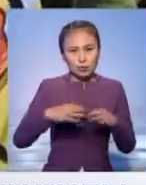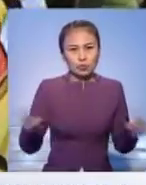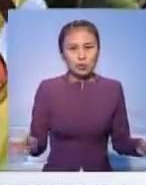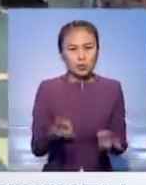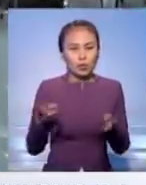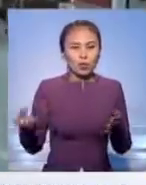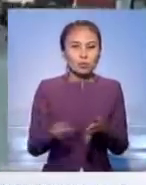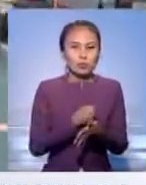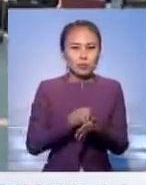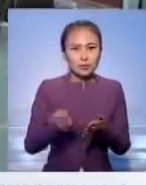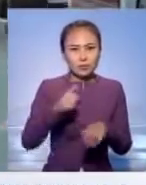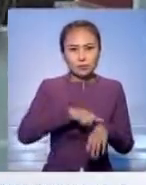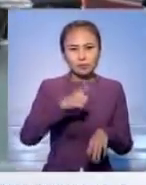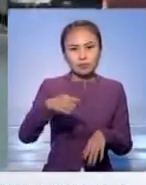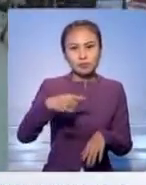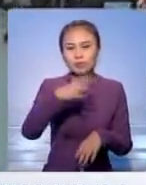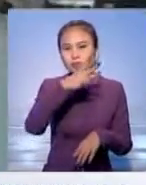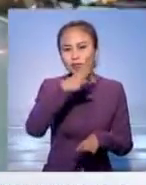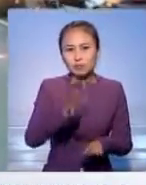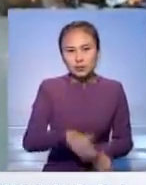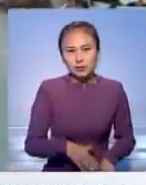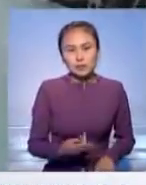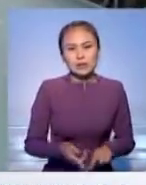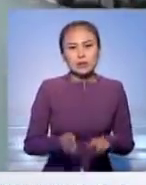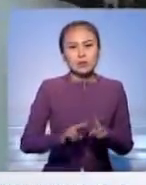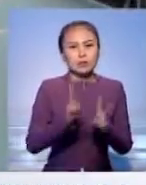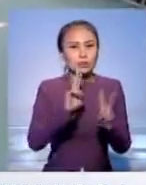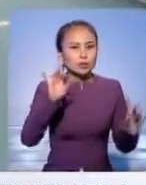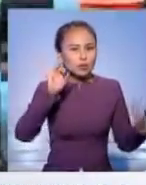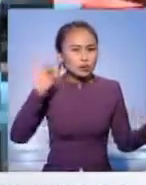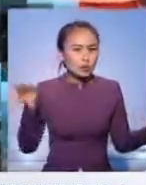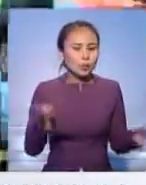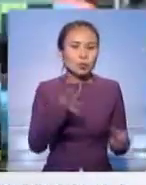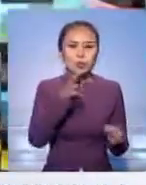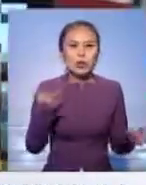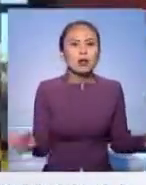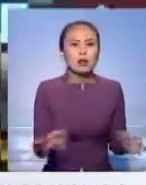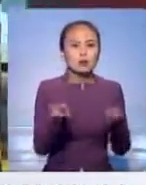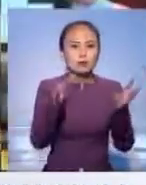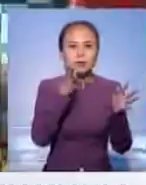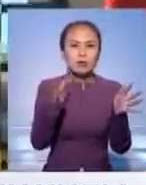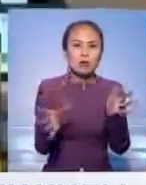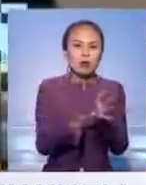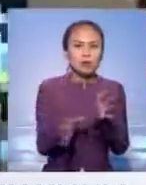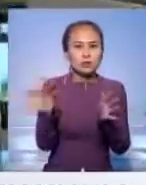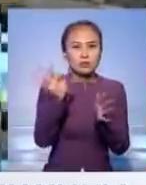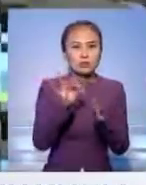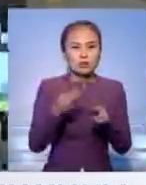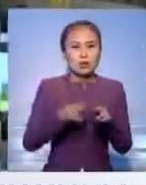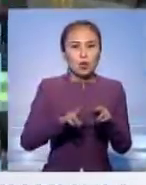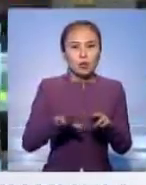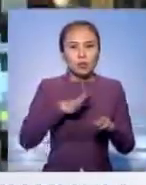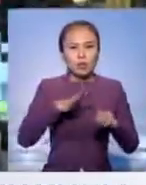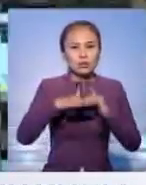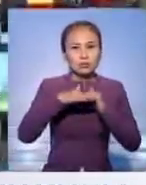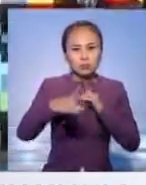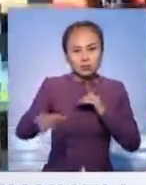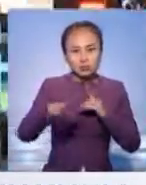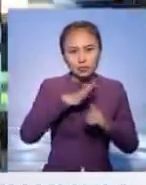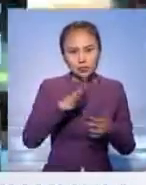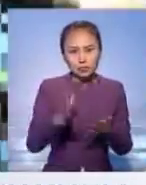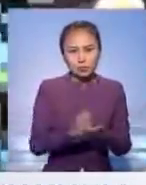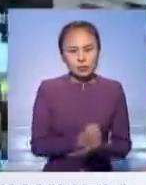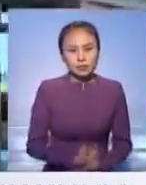сөндіруші күресіп, оны өшіруге 1 сағаттай уақыт кеткен. Кей мәліметке сай, өрт электр қозғалтқышы бар төсектегі тоқтың